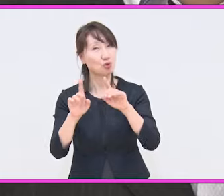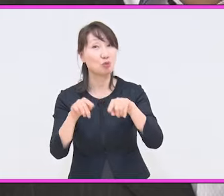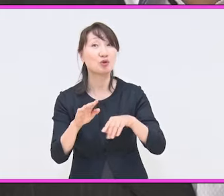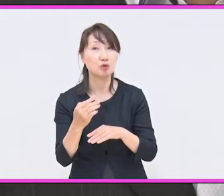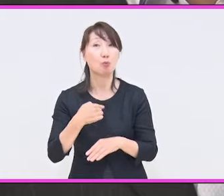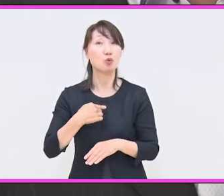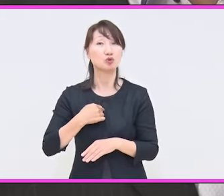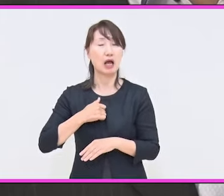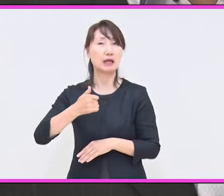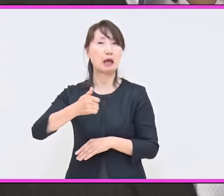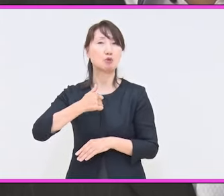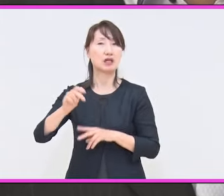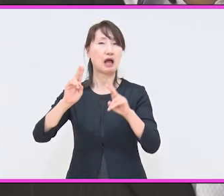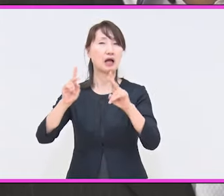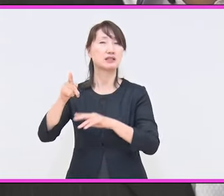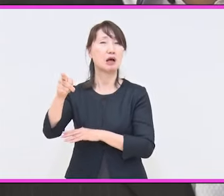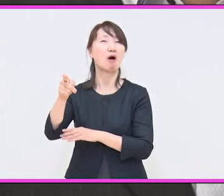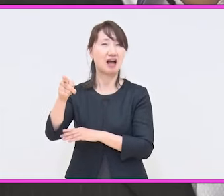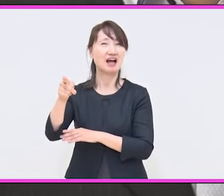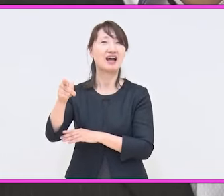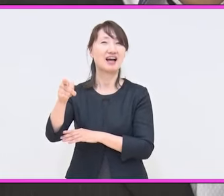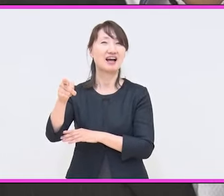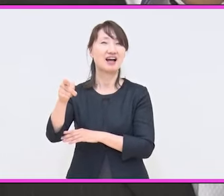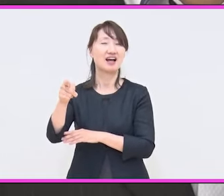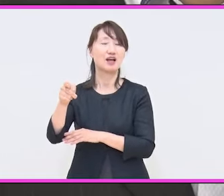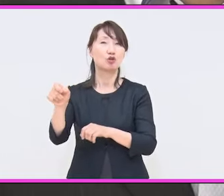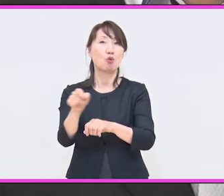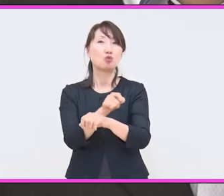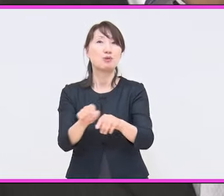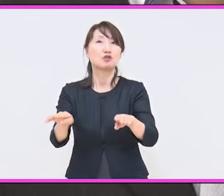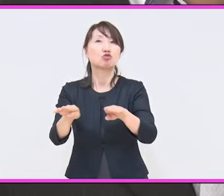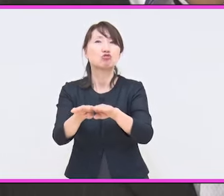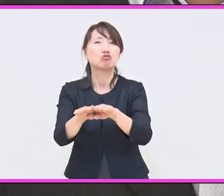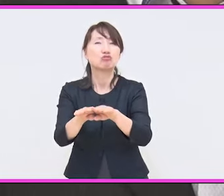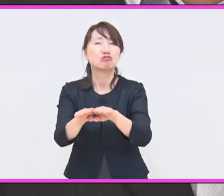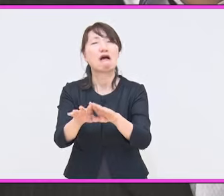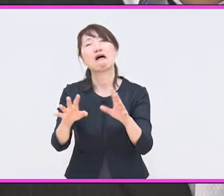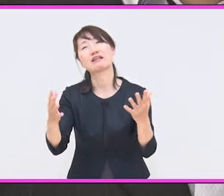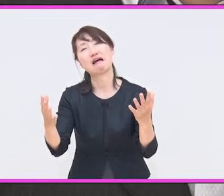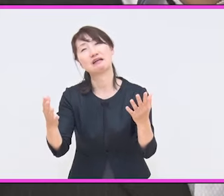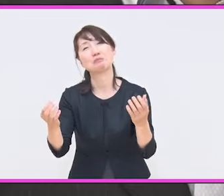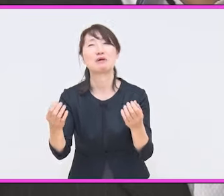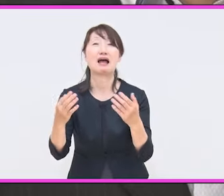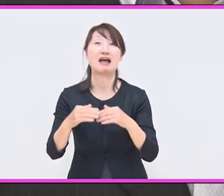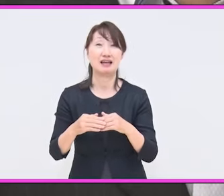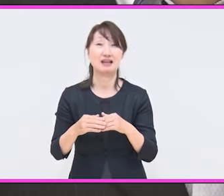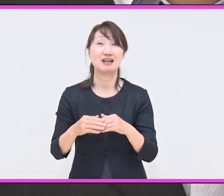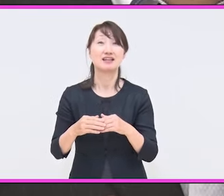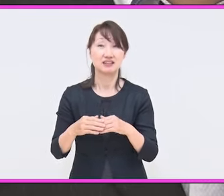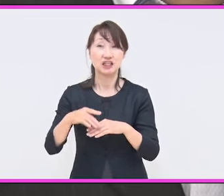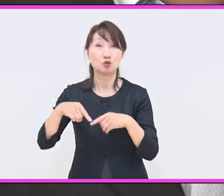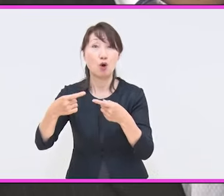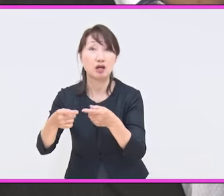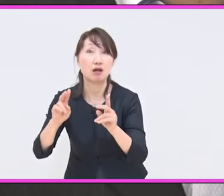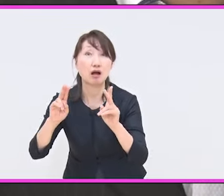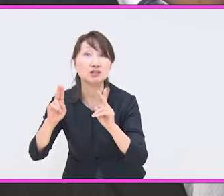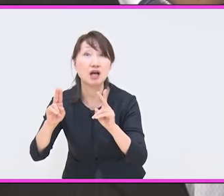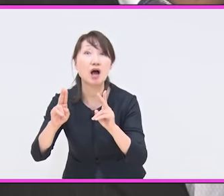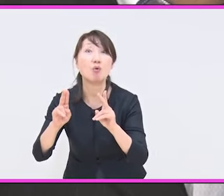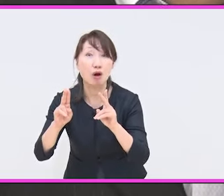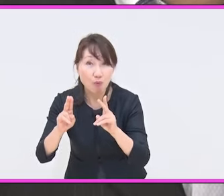のなんていうのかな、その特別休みみたいなのなかったんで、まあ、最初のところはもう本当フル欠勤状態